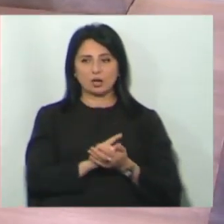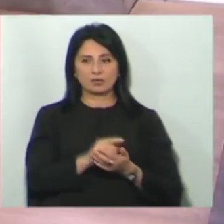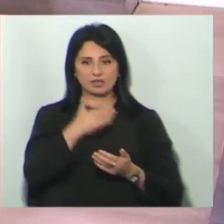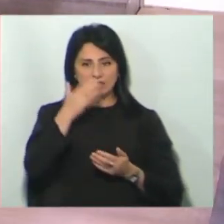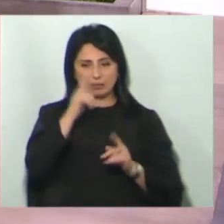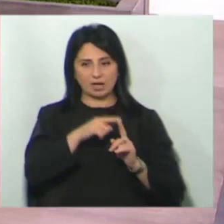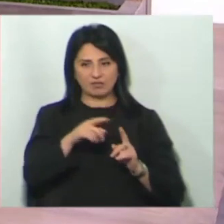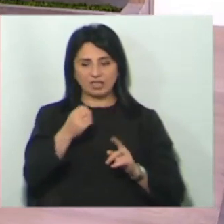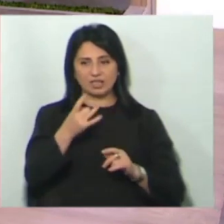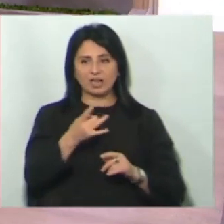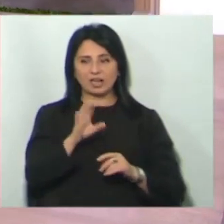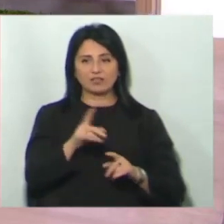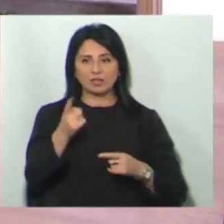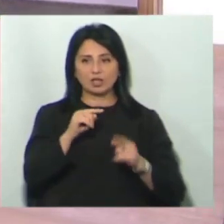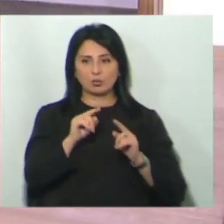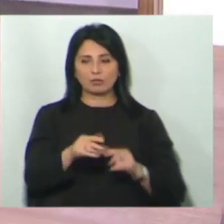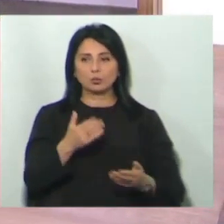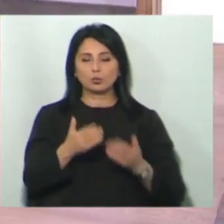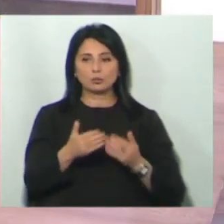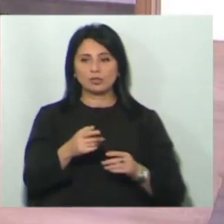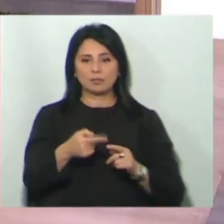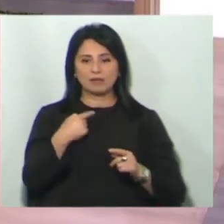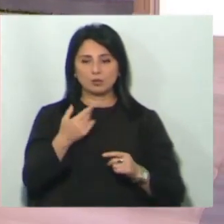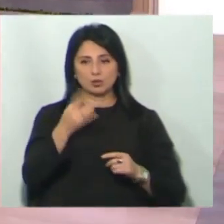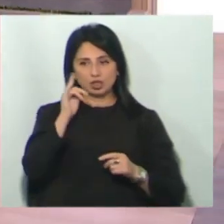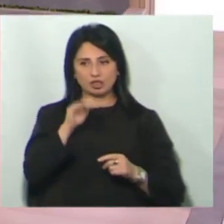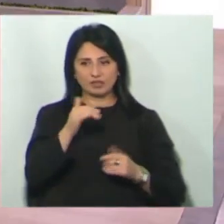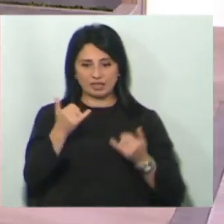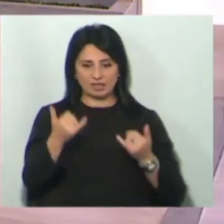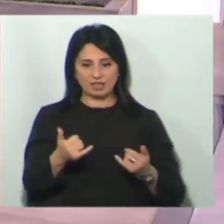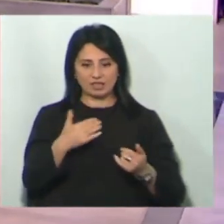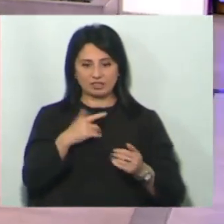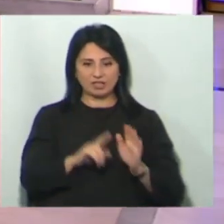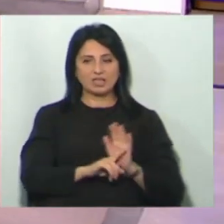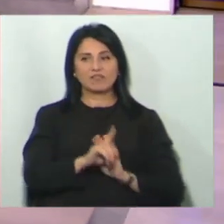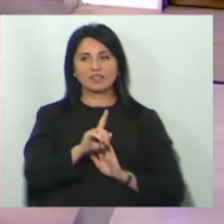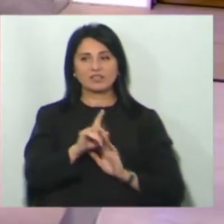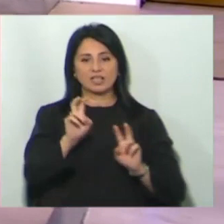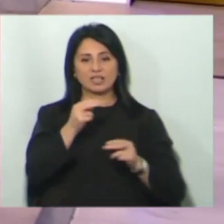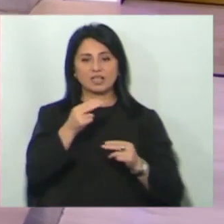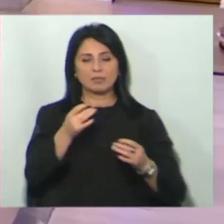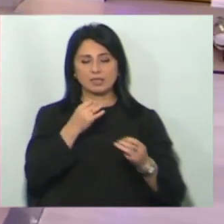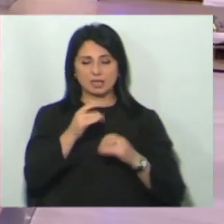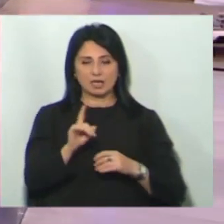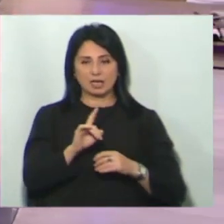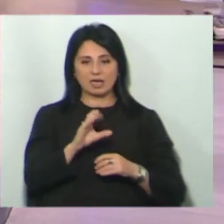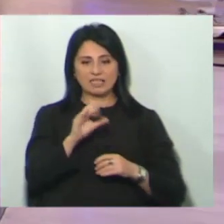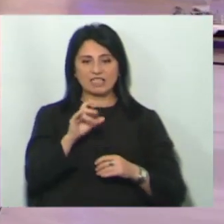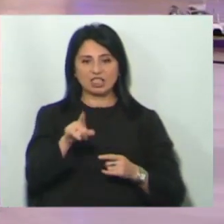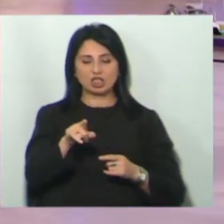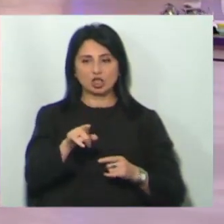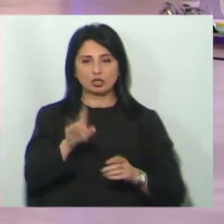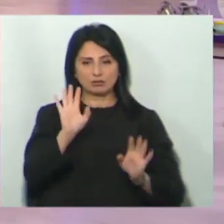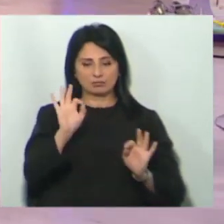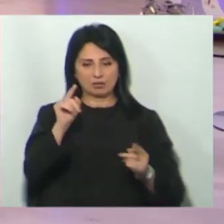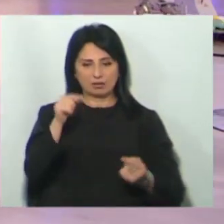აუცილებლად ზაფხულის განმავლობაში კიდევ არაერთხელ დაუბრუნდები, თუმცა მანამდე უნდა შეგახსენოთ, რომ დღეს ჩვენ დავიწყებთ იმ თემაზე საუბარი, რაც სეზონისათვის